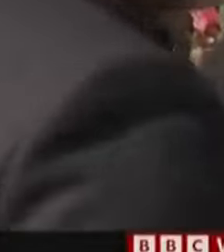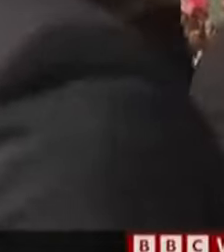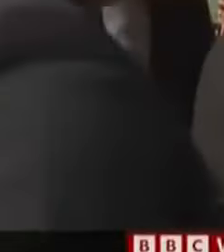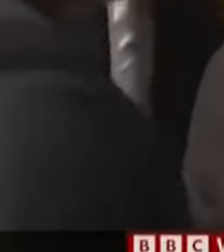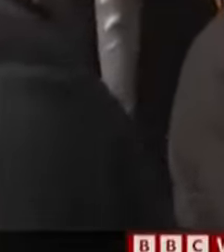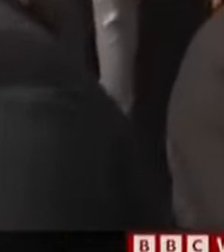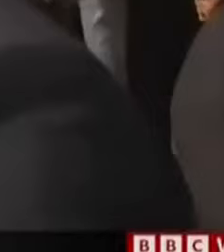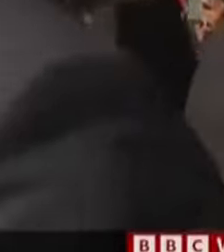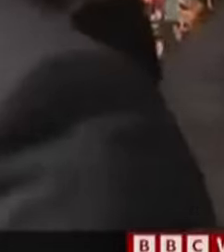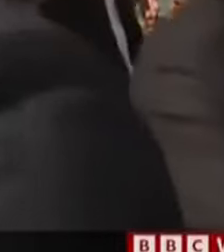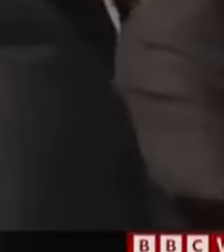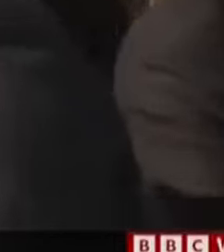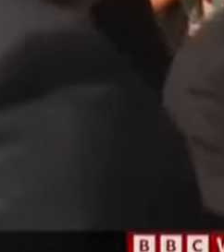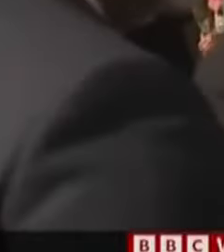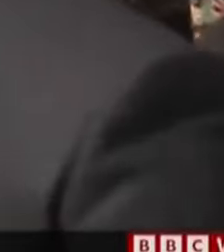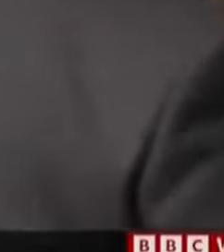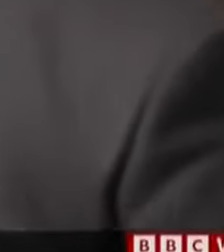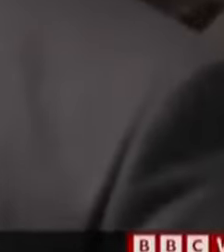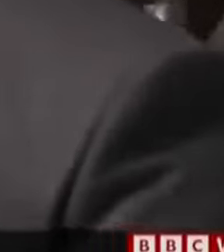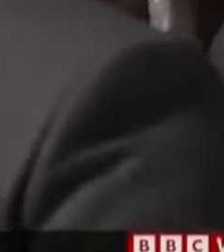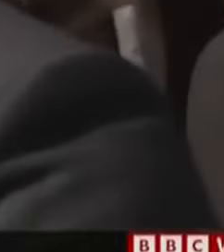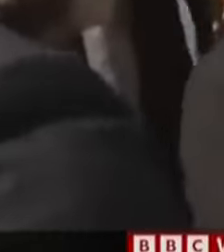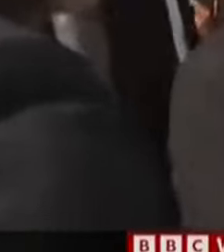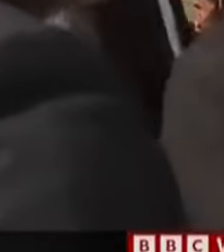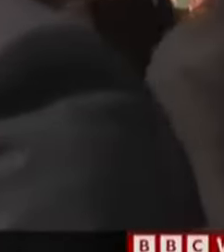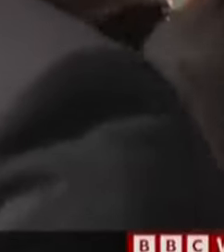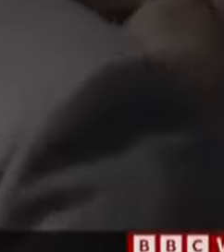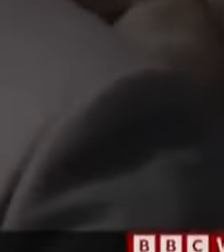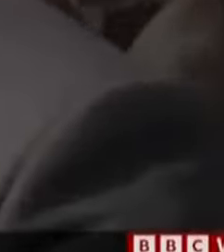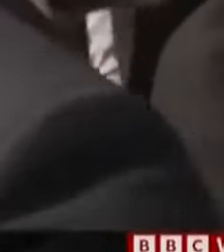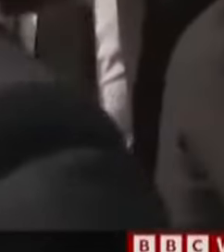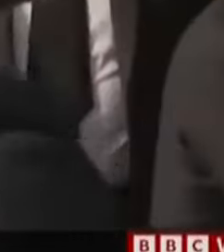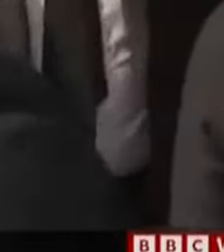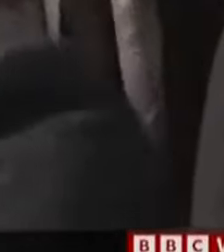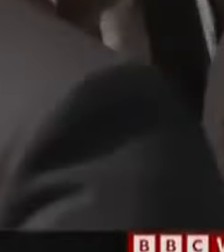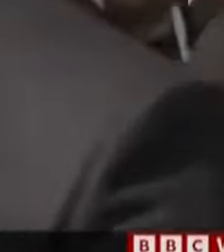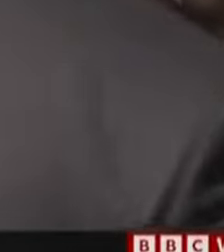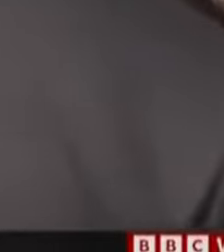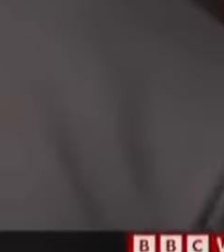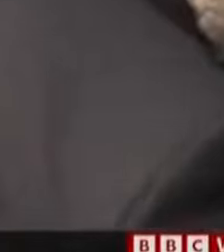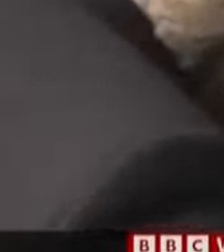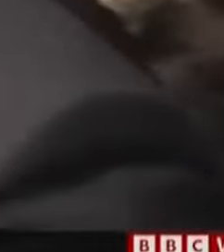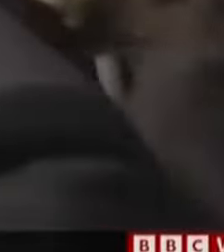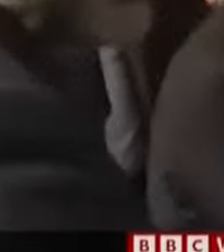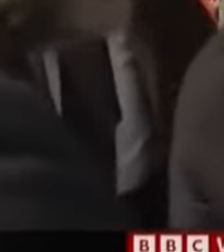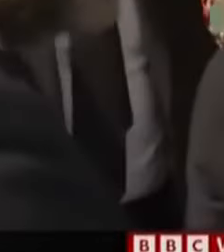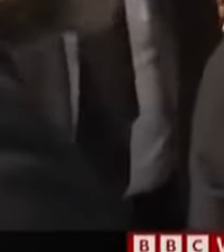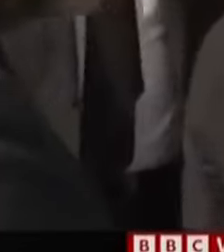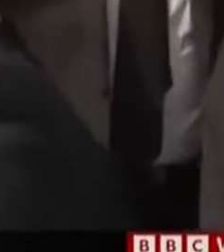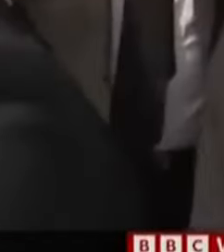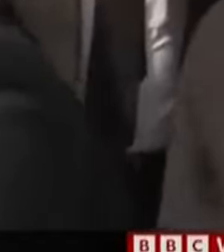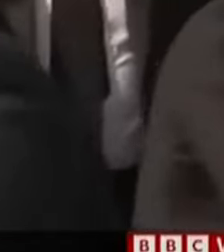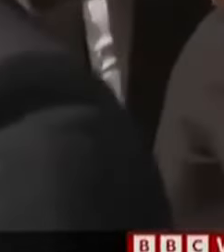Κάρολος, έχει κατέβει, να δούμε όλη την εικόνα, ευχαριστώ πολύ. Έχει κατέβει από το αυτοκίνητο, έχει βρεθεί κοντά στον